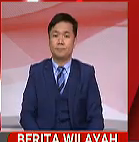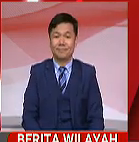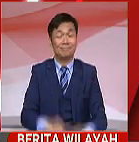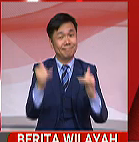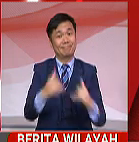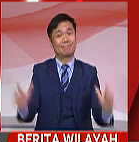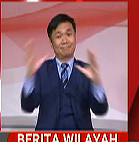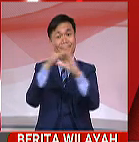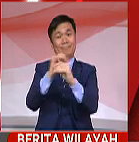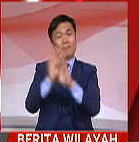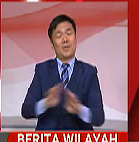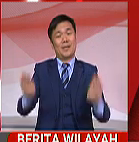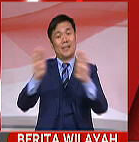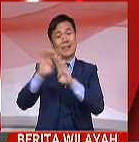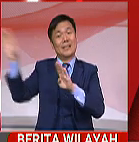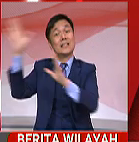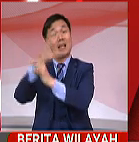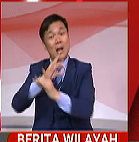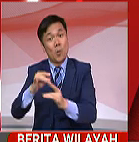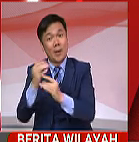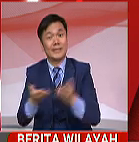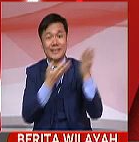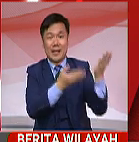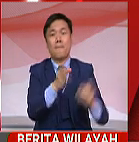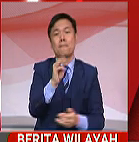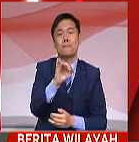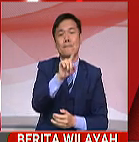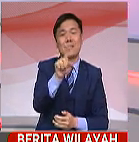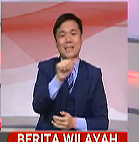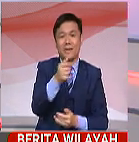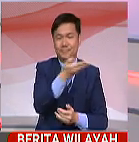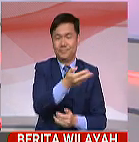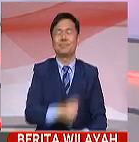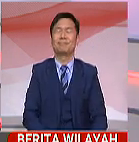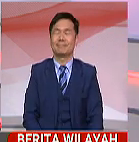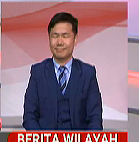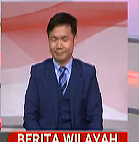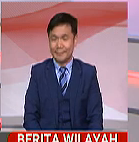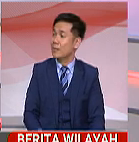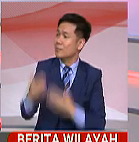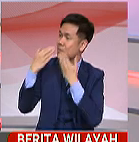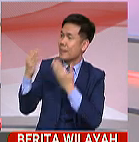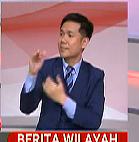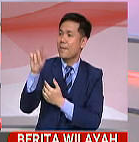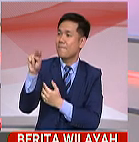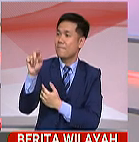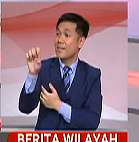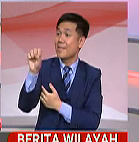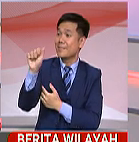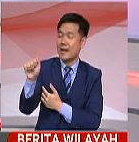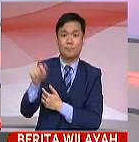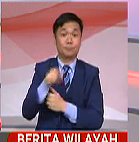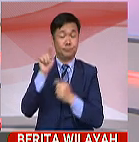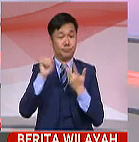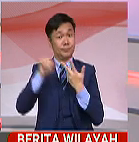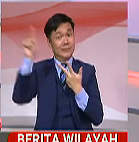Sekian berita wilayah dari Sarawak. Kita kembali bersama Miza di Angkasa Puri. Silakan. Baik, terima kasih Vanessa. Masyarakat di Sabah